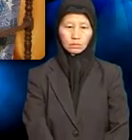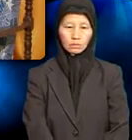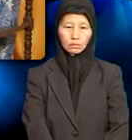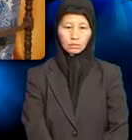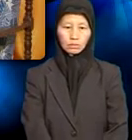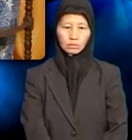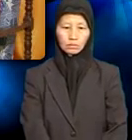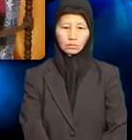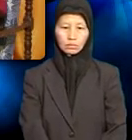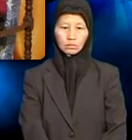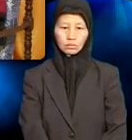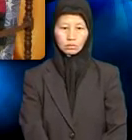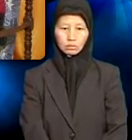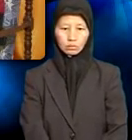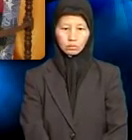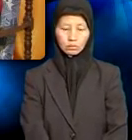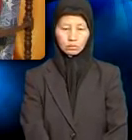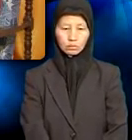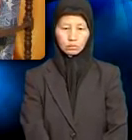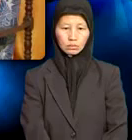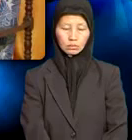Bismillahirrahmanirrahim. Allahu akbar.